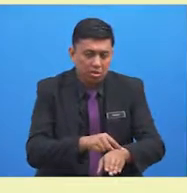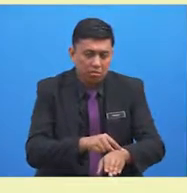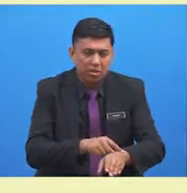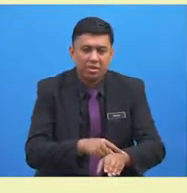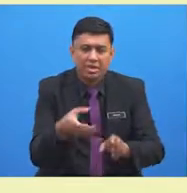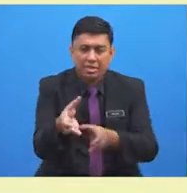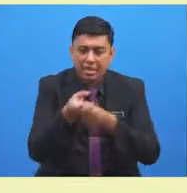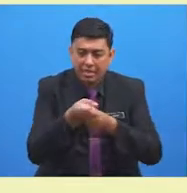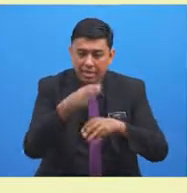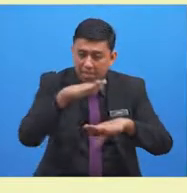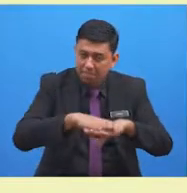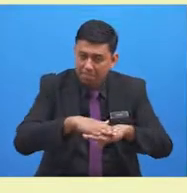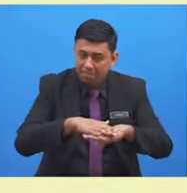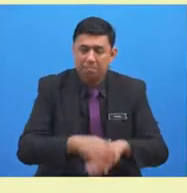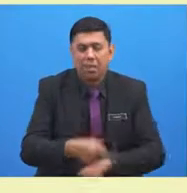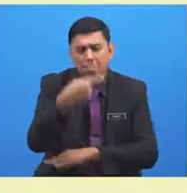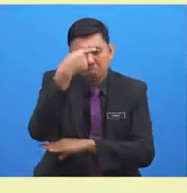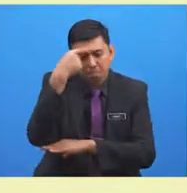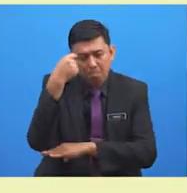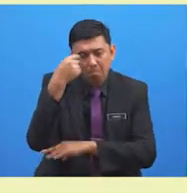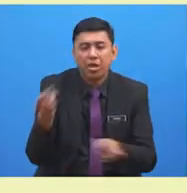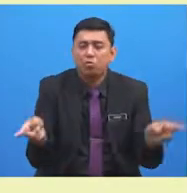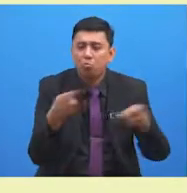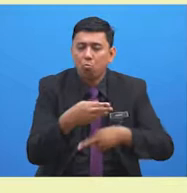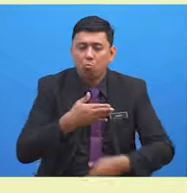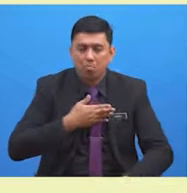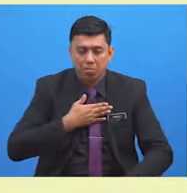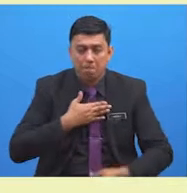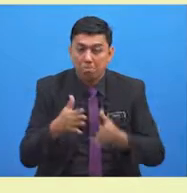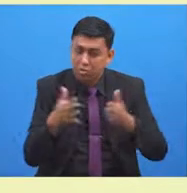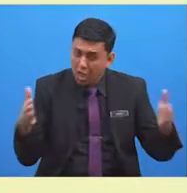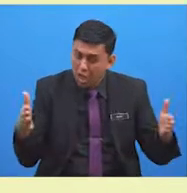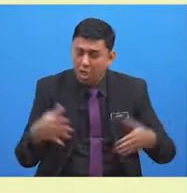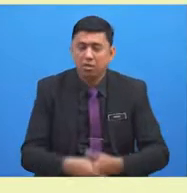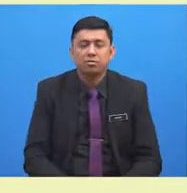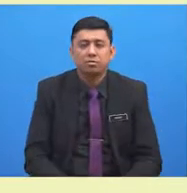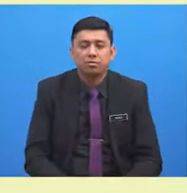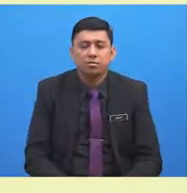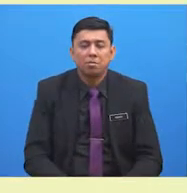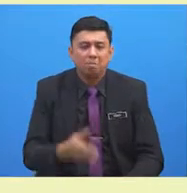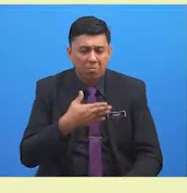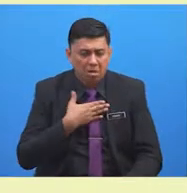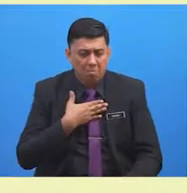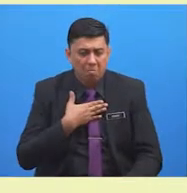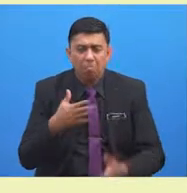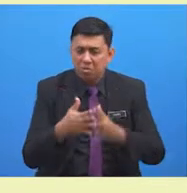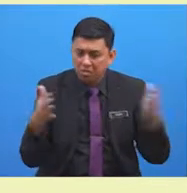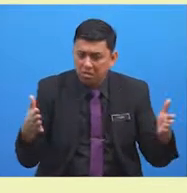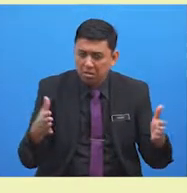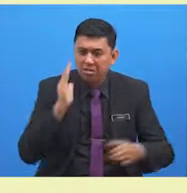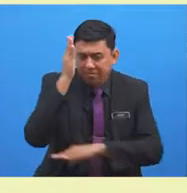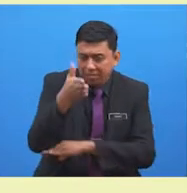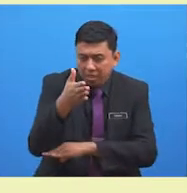atas. Tindakan ini menyebabkan rongga dada akan membesar. Rongga dada yang besar